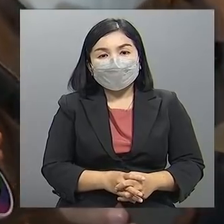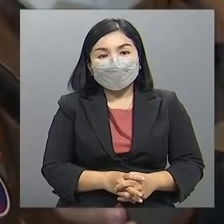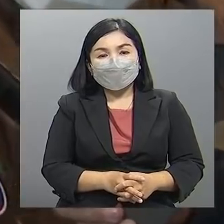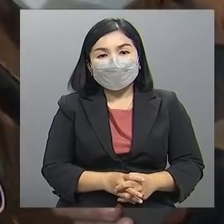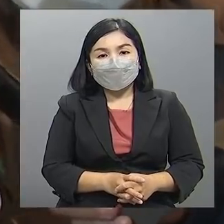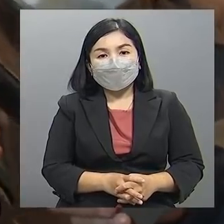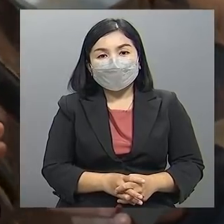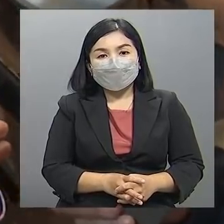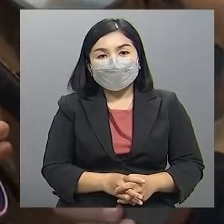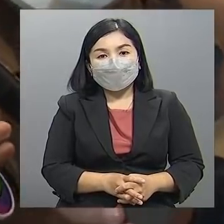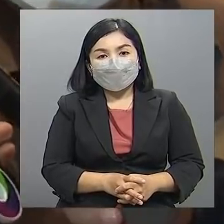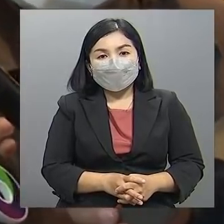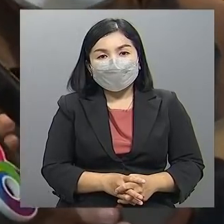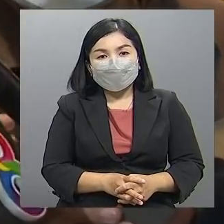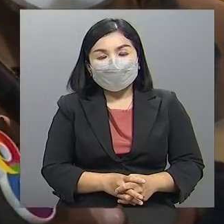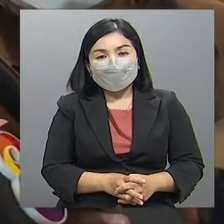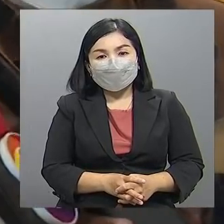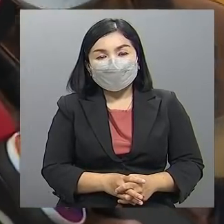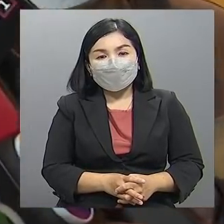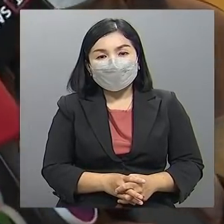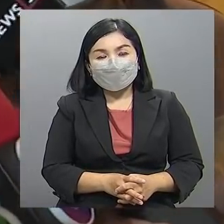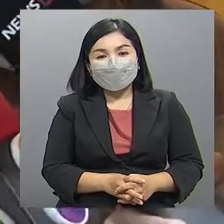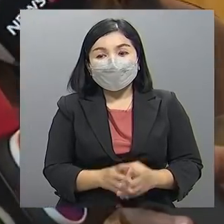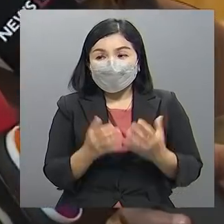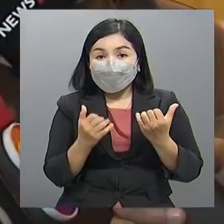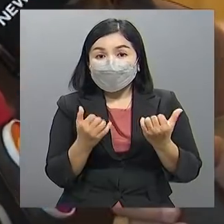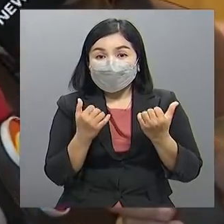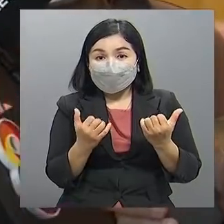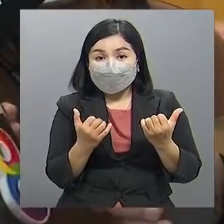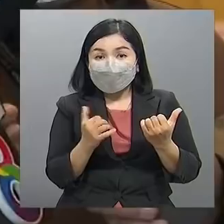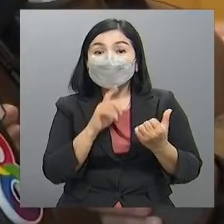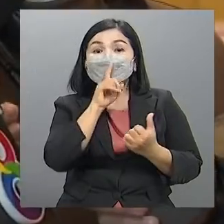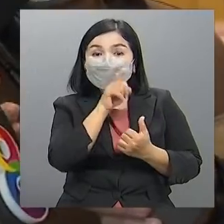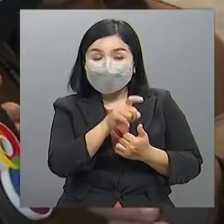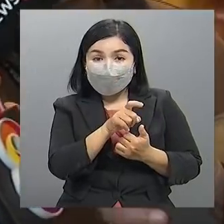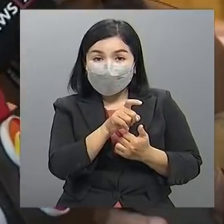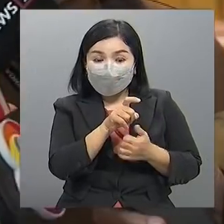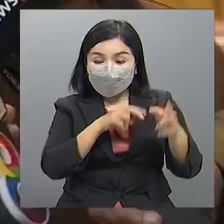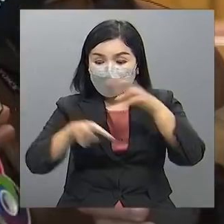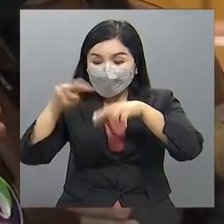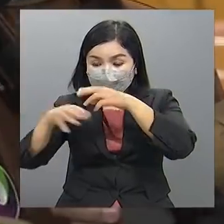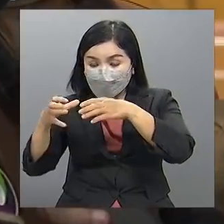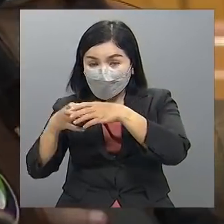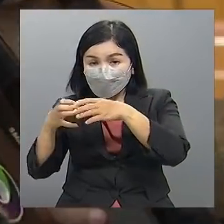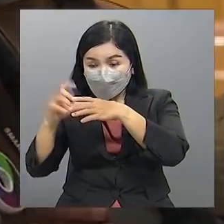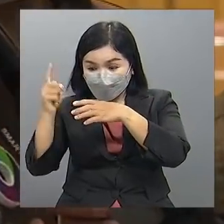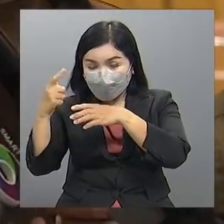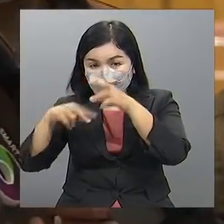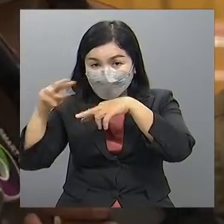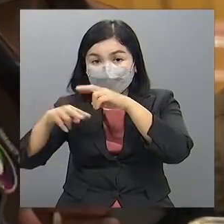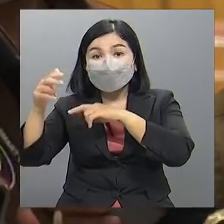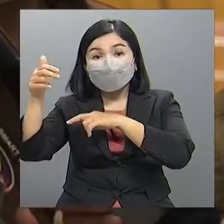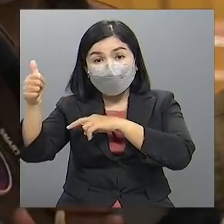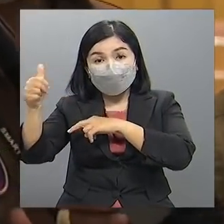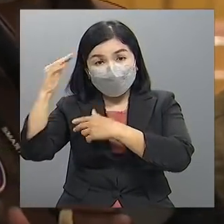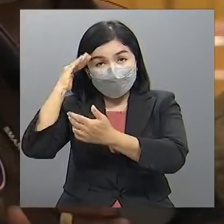คะโอ้แน่นอนอยู่แล้ว ตอนนี้เราดูแลคิดว่าเราจะดูแลลูกค้าได้ไหมคะอย่างเช่นร้อยเอกธรรมนัสอะไรอย่างเง ี้ ยค ่ ะ ได้